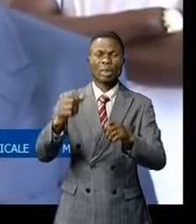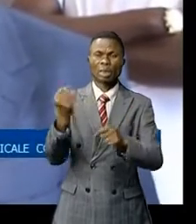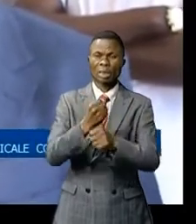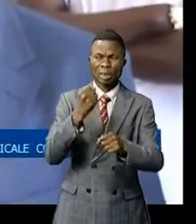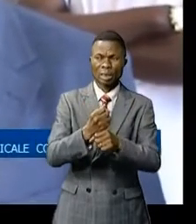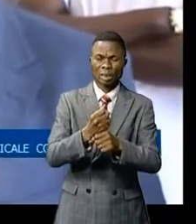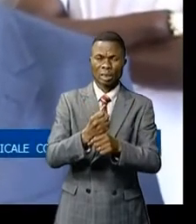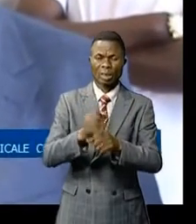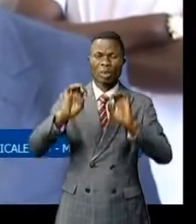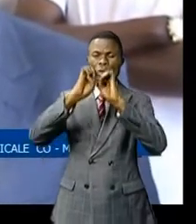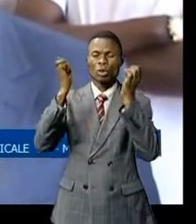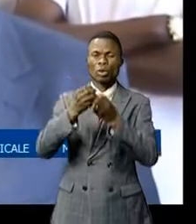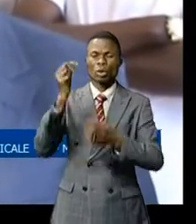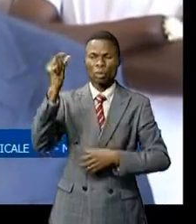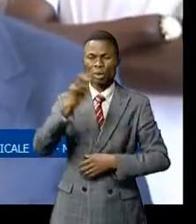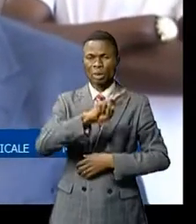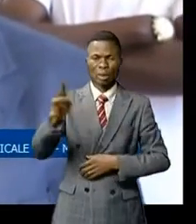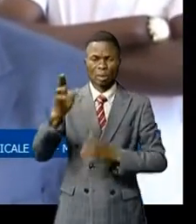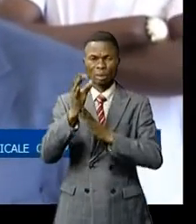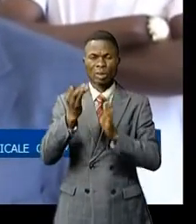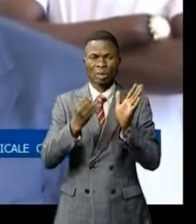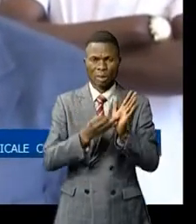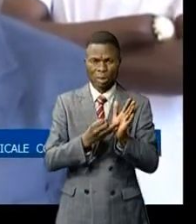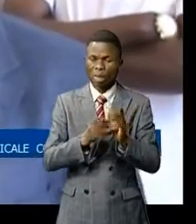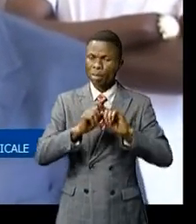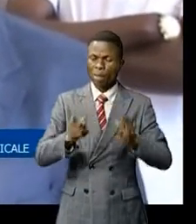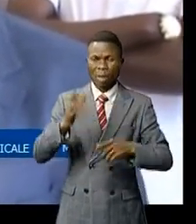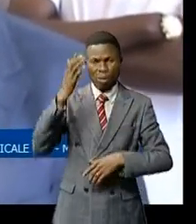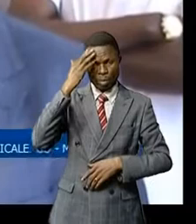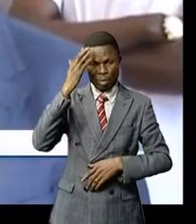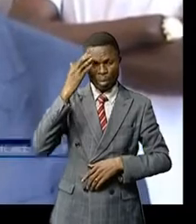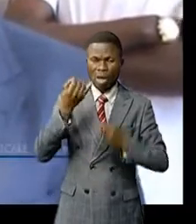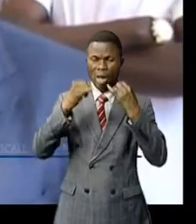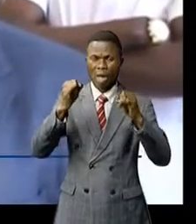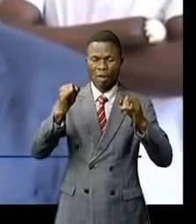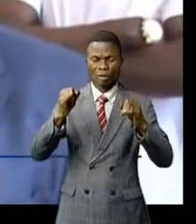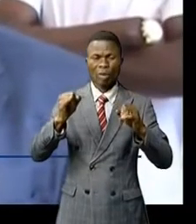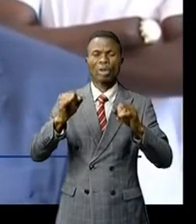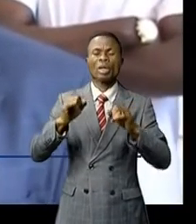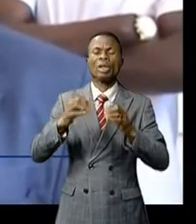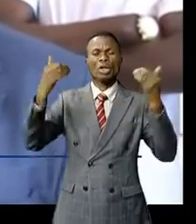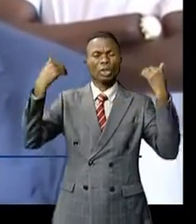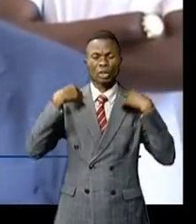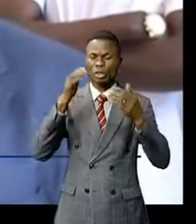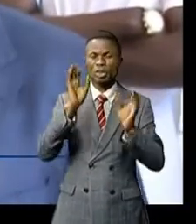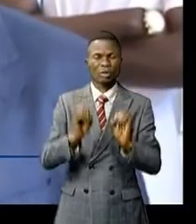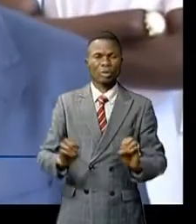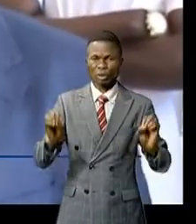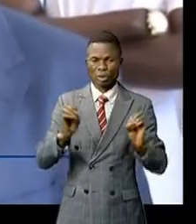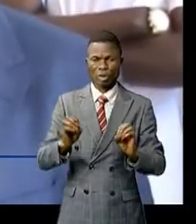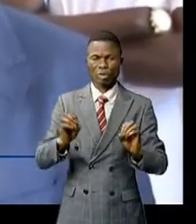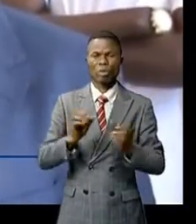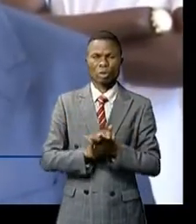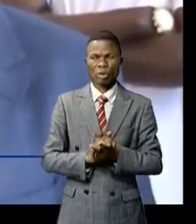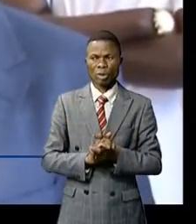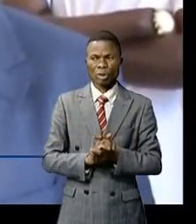de Minerals en 2017, sans tenir informé la co-minière qui en est concessionnaire.